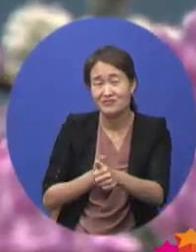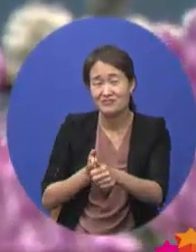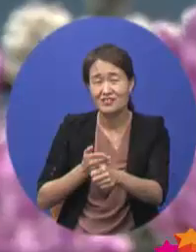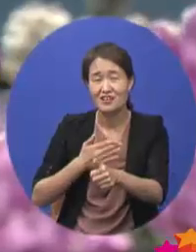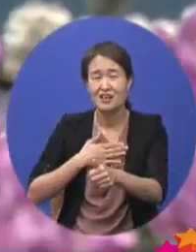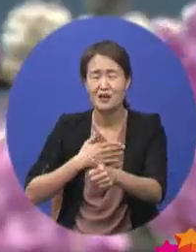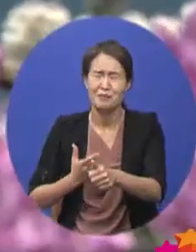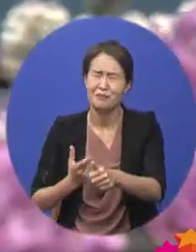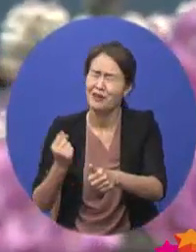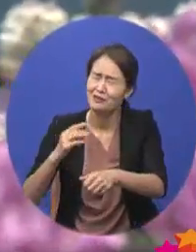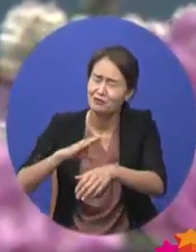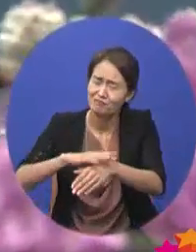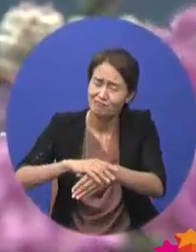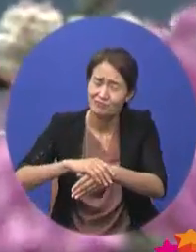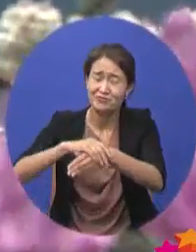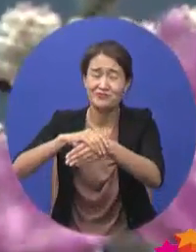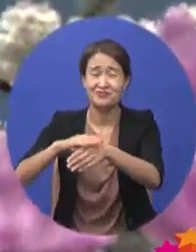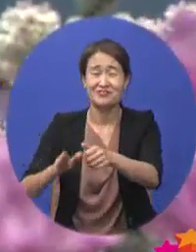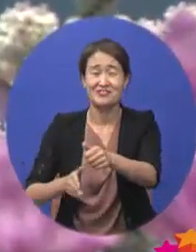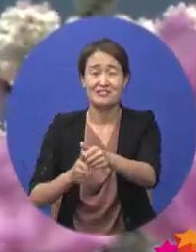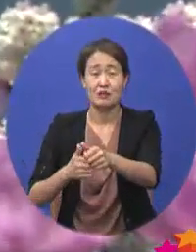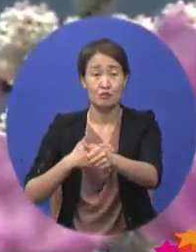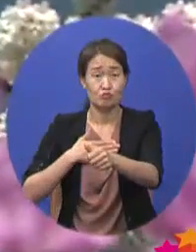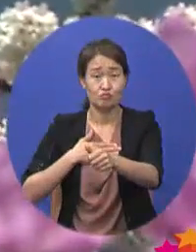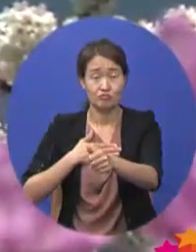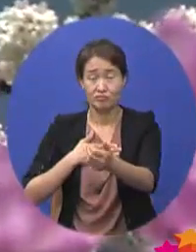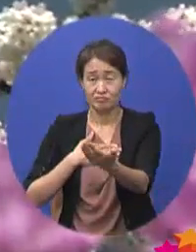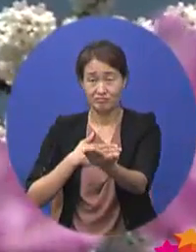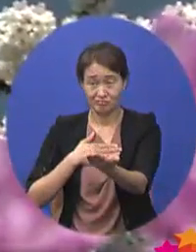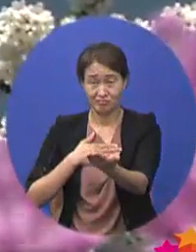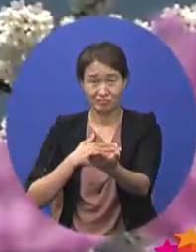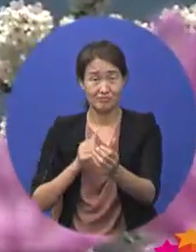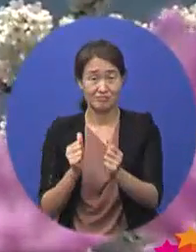걷어놓으세요 숨겨주세요 나는